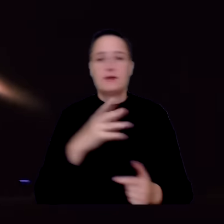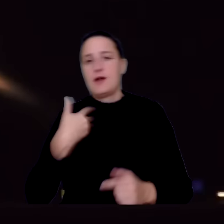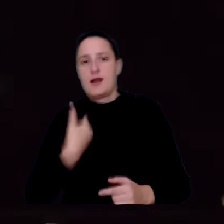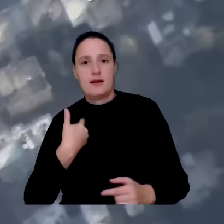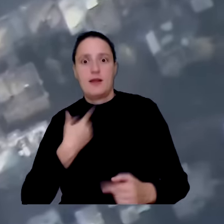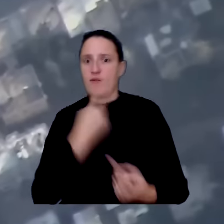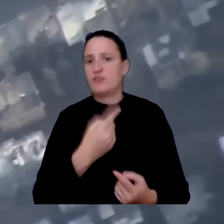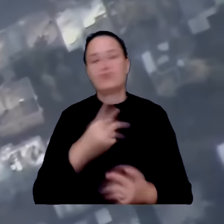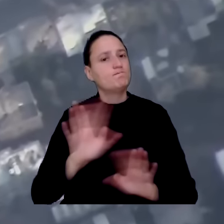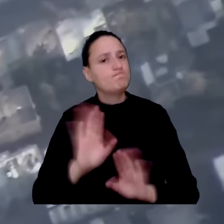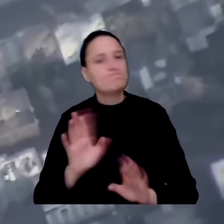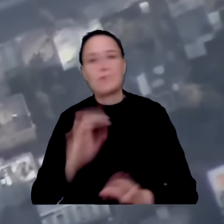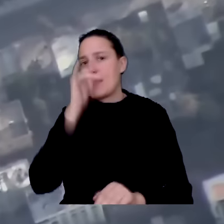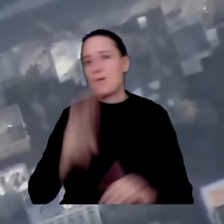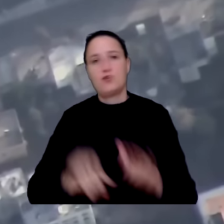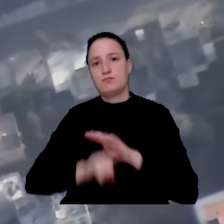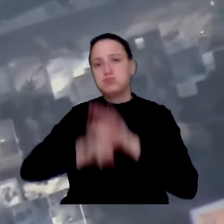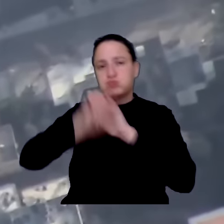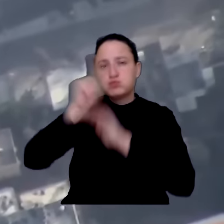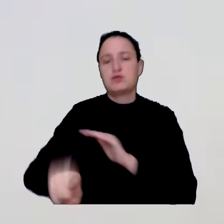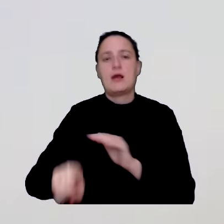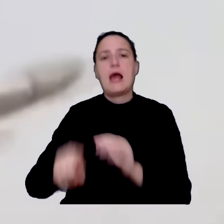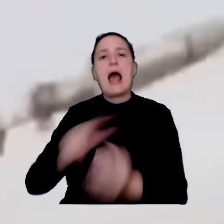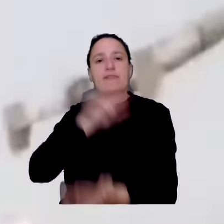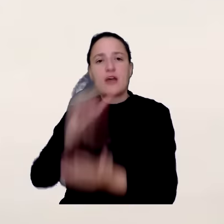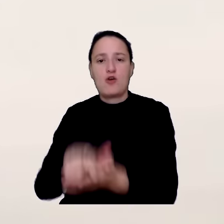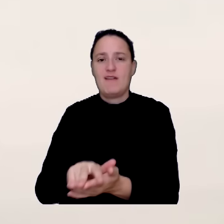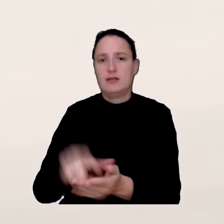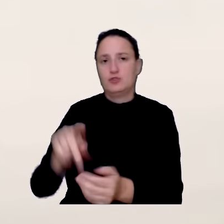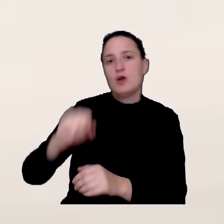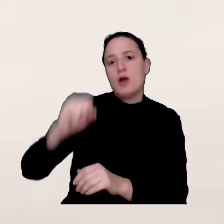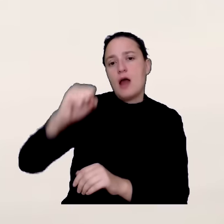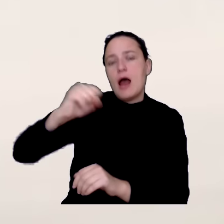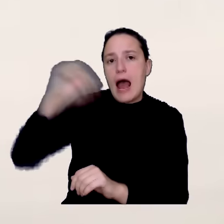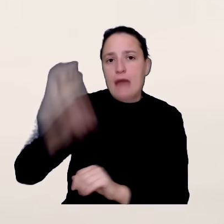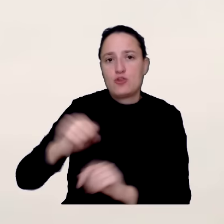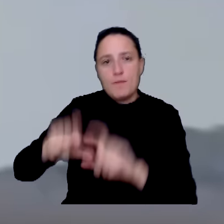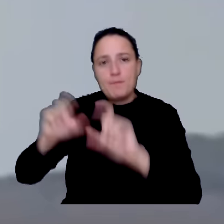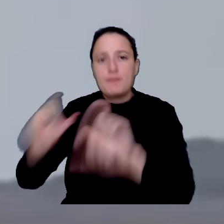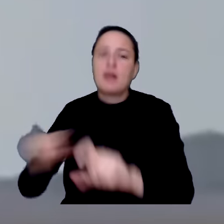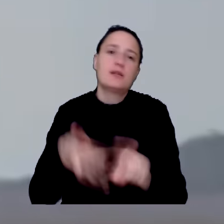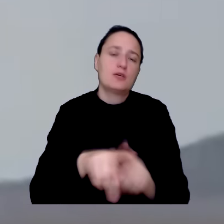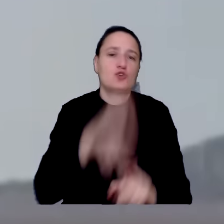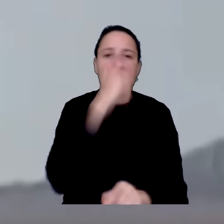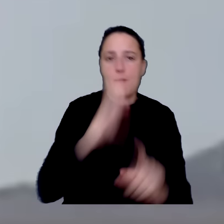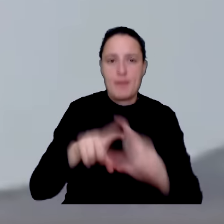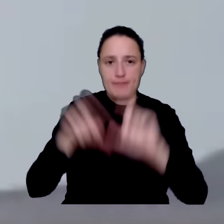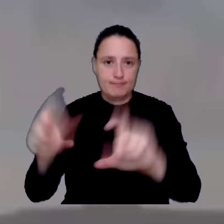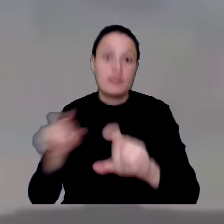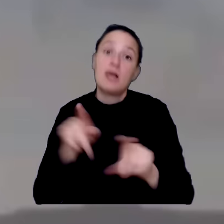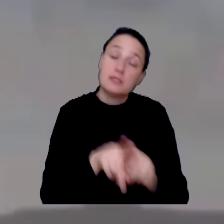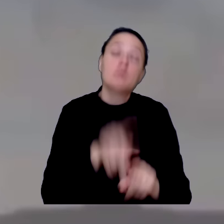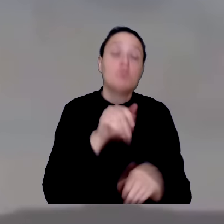badawcze irańskiego programu nuklearnego, jak i instalacje naftowe. Zostały bazy wojskowe i podziemne fabryki